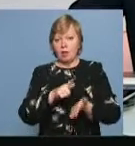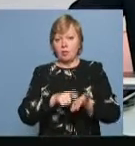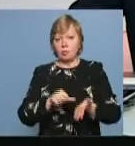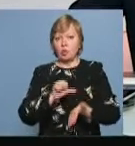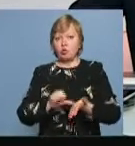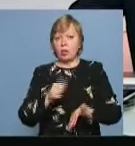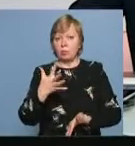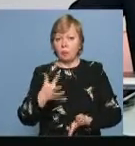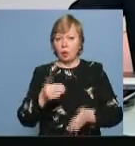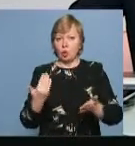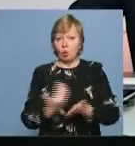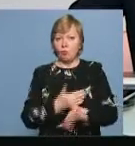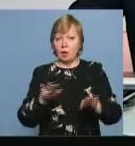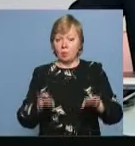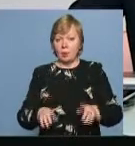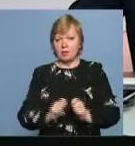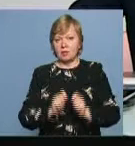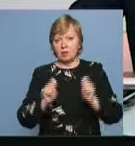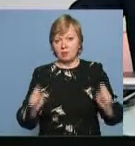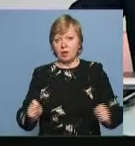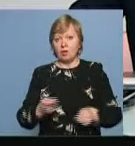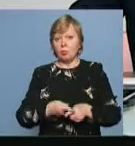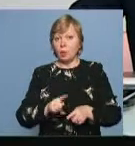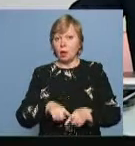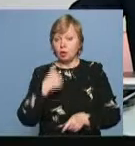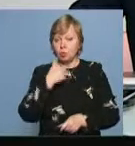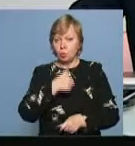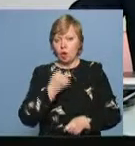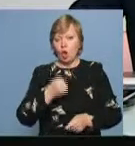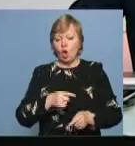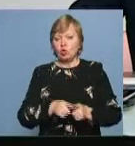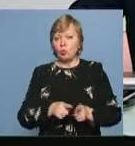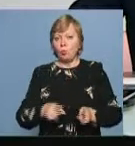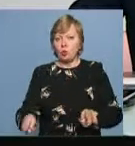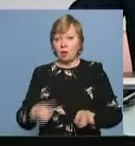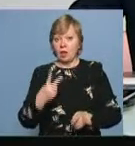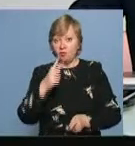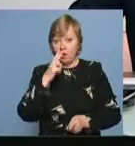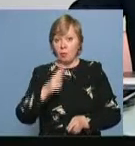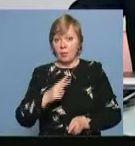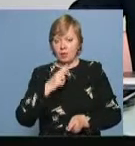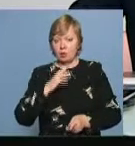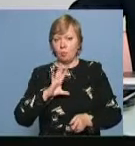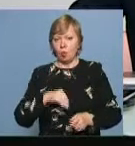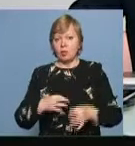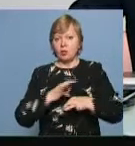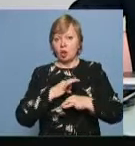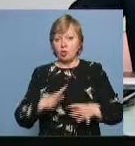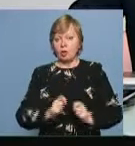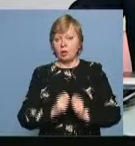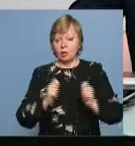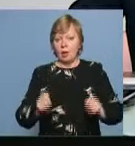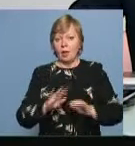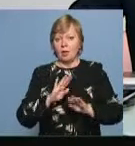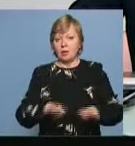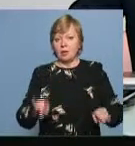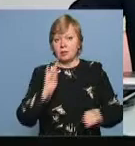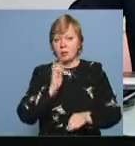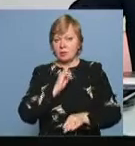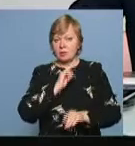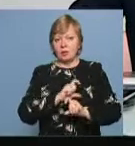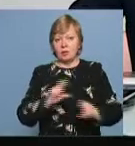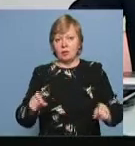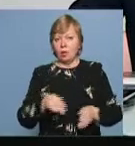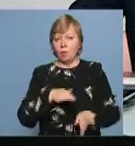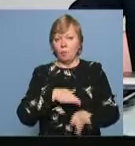новых мест в столице введены в этом году. Однако даже спустя 2 месяца после торжественного открытия детские сады до сих пор еще